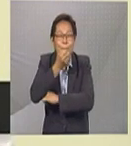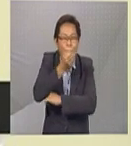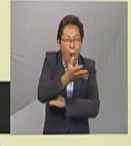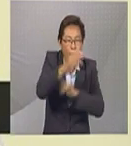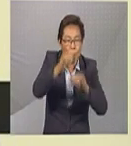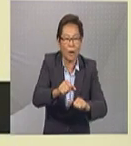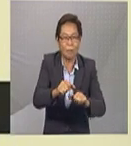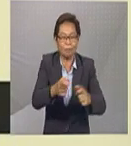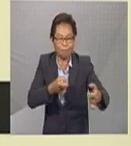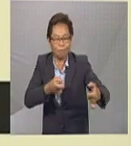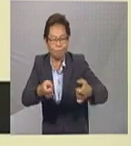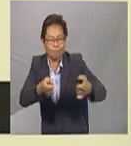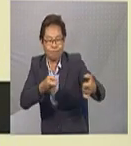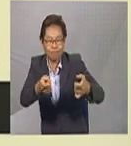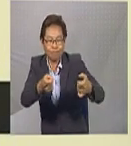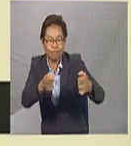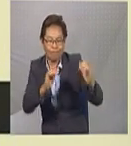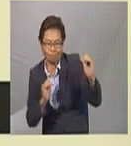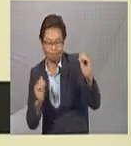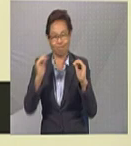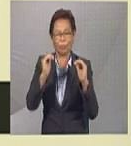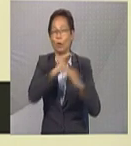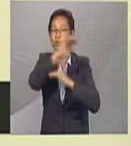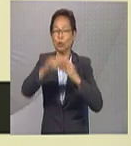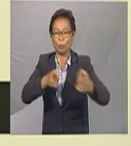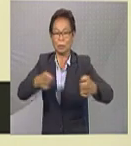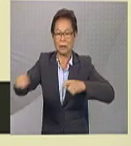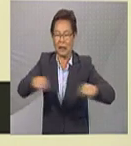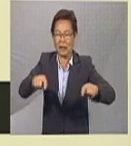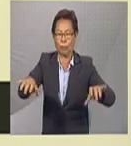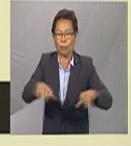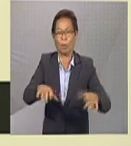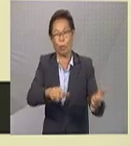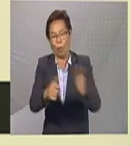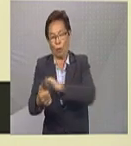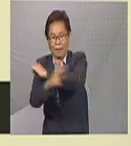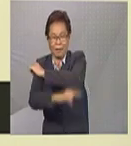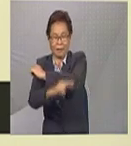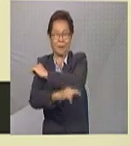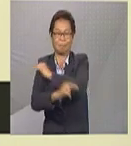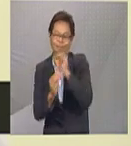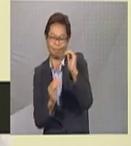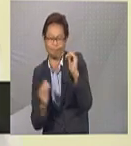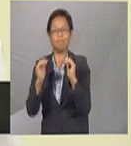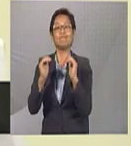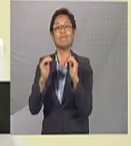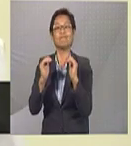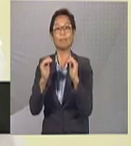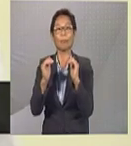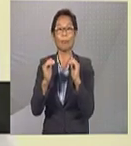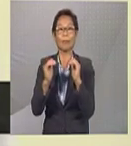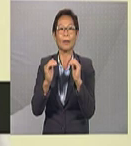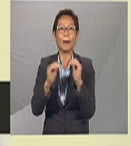boleh diselaraskan segala tindakan yang akan dilaksanakan oleh negeri-negeri.